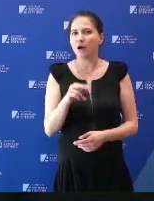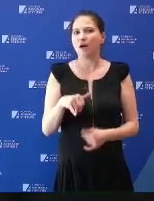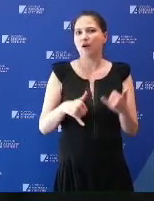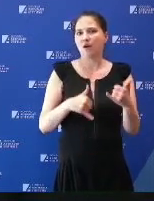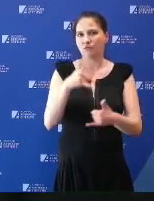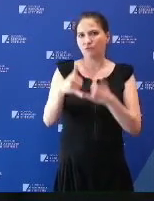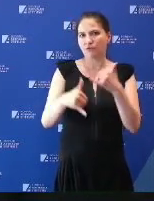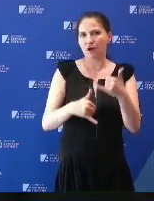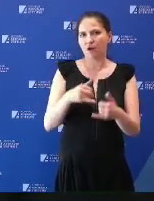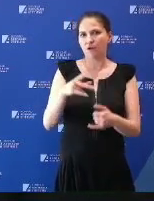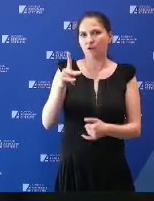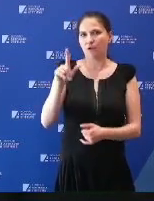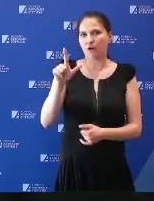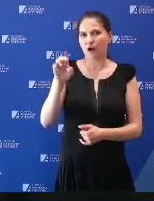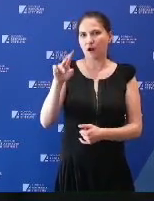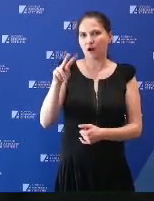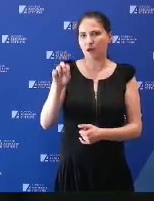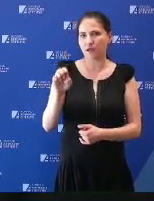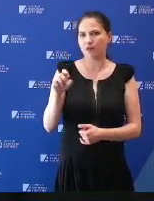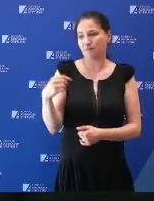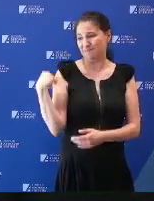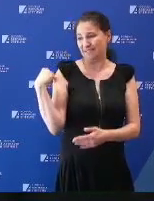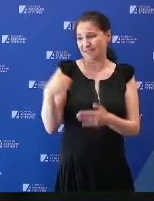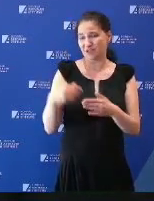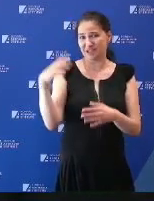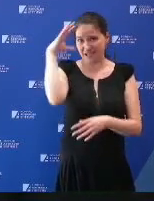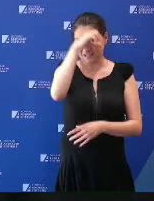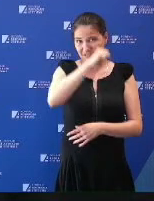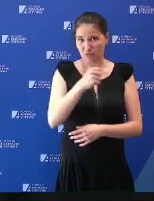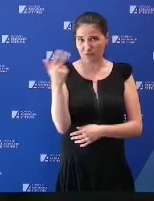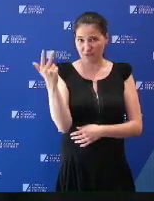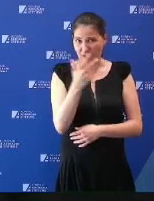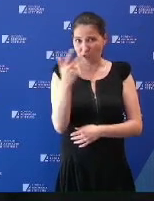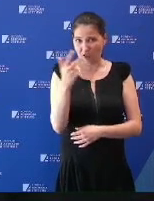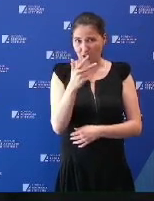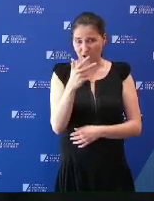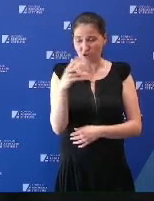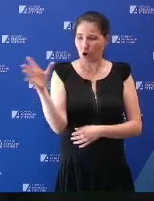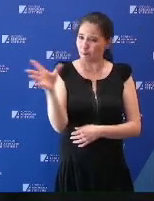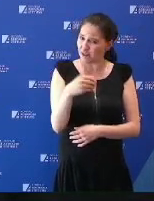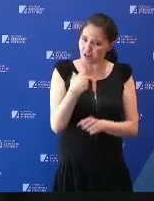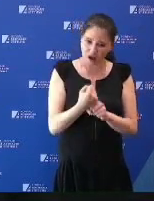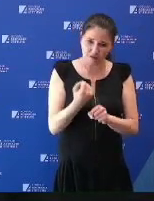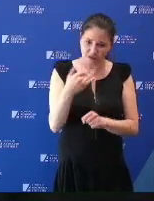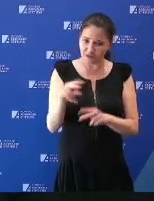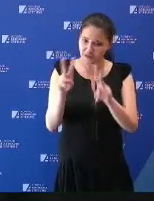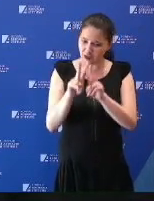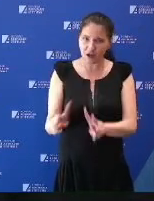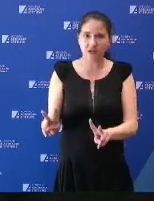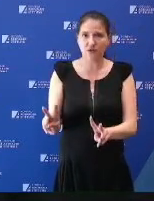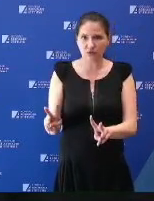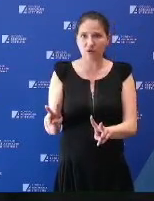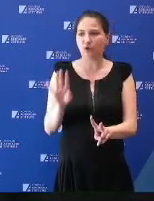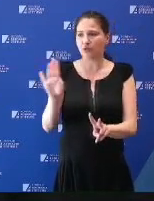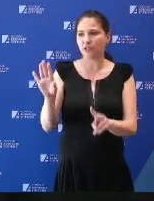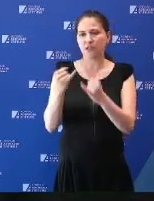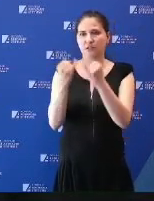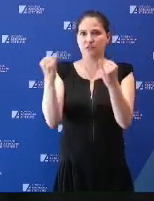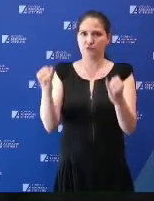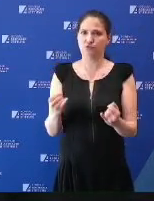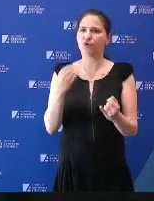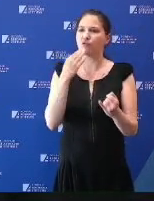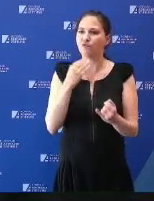bis heute Nacht um 3 auch noch mitgewirkt hat und im FZI Himmel und Hölle in Bewegung gesetzt hat, um Karlsruhe und ihr Institut optimal